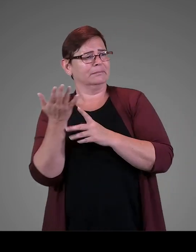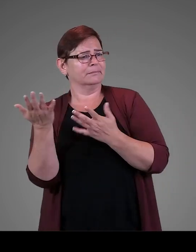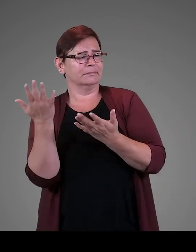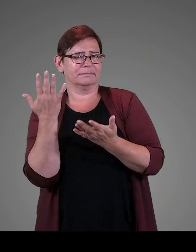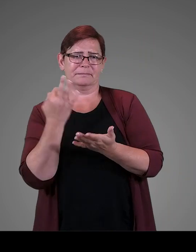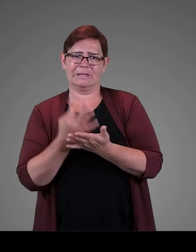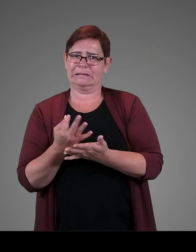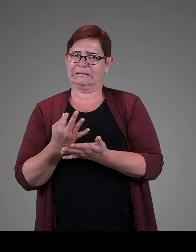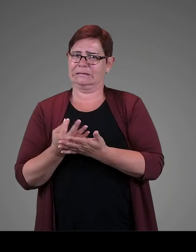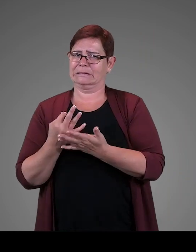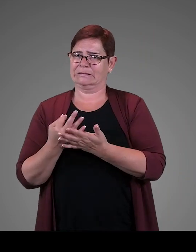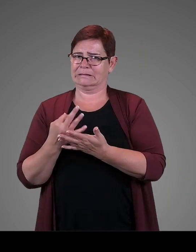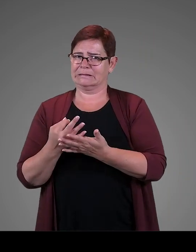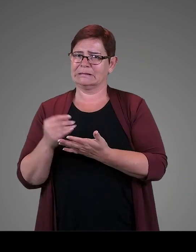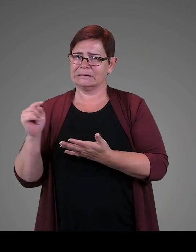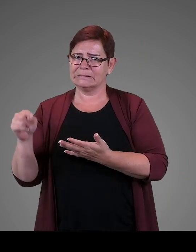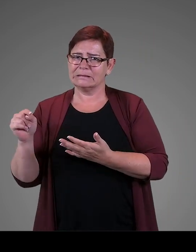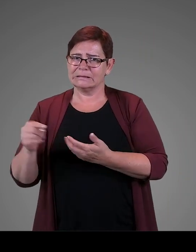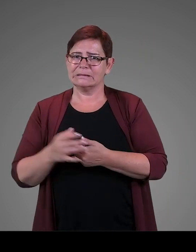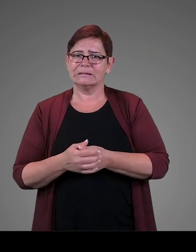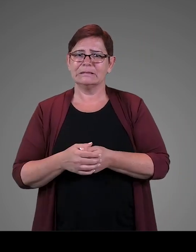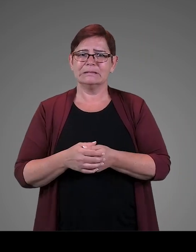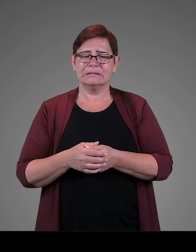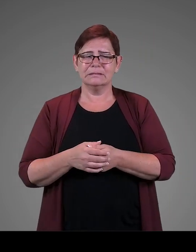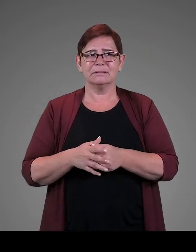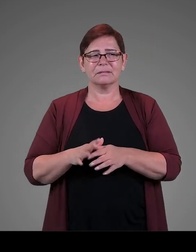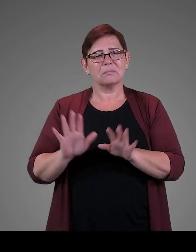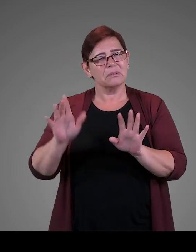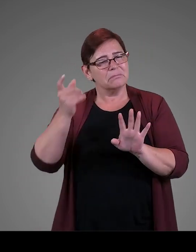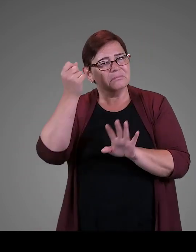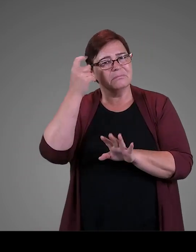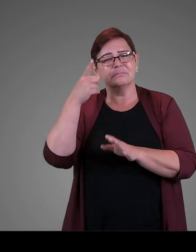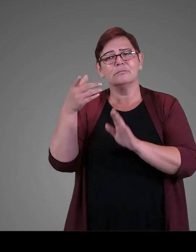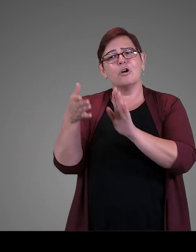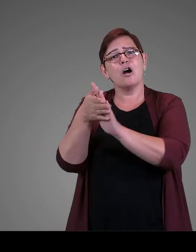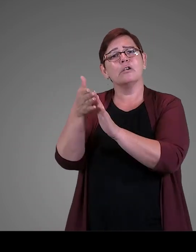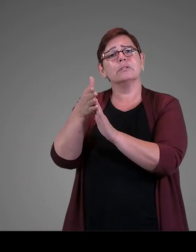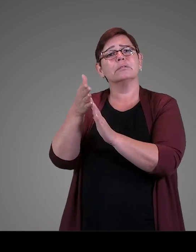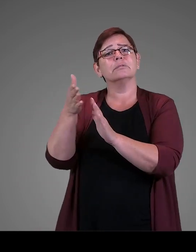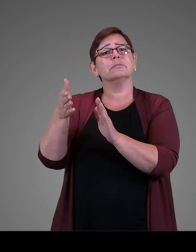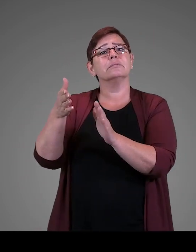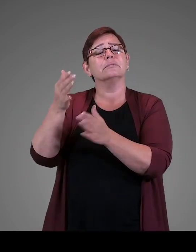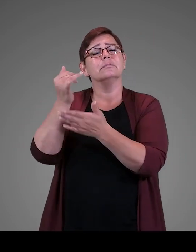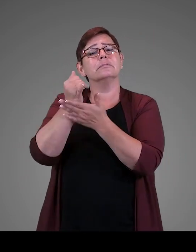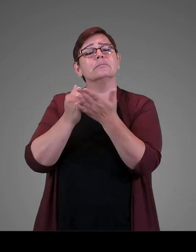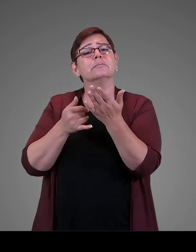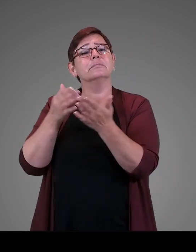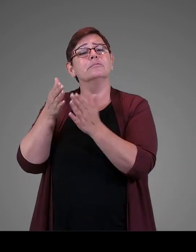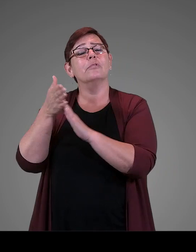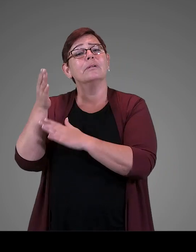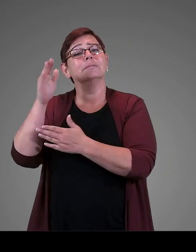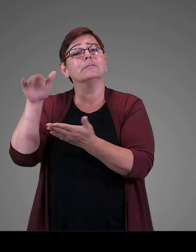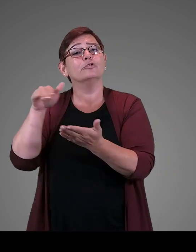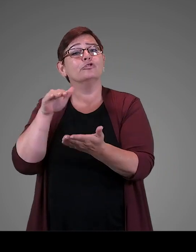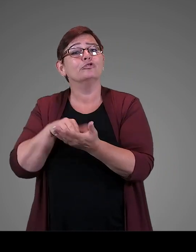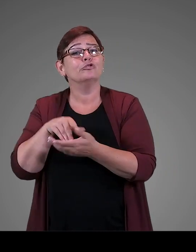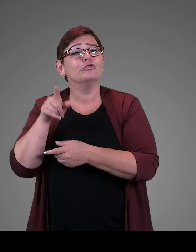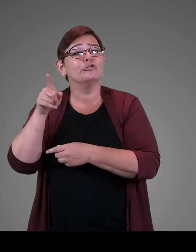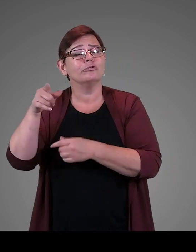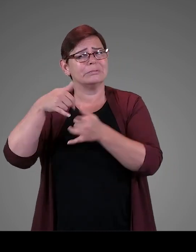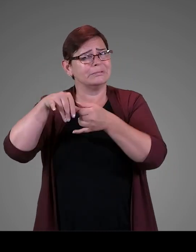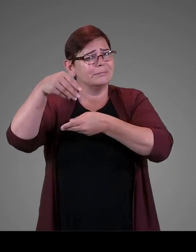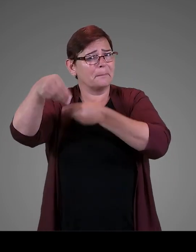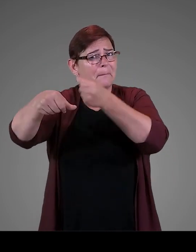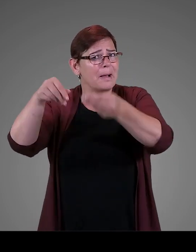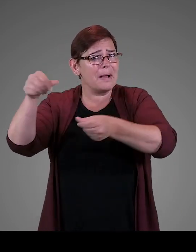On parle aussi à quel point c'est difficile de vivre ce milieu-là financièrement. Bien, les centres d'artistes rémunèrent quand même